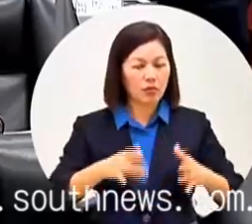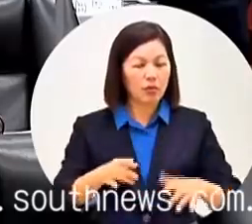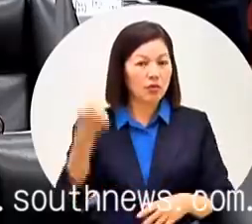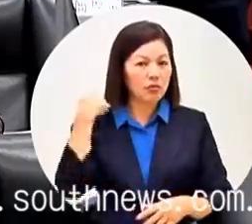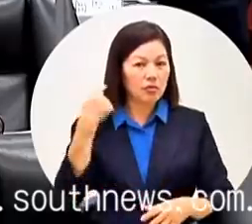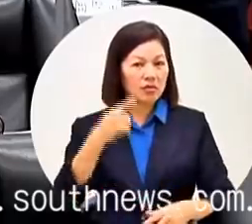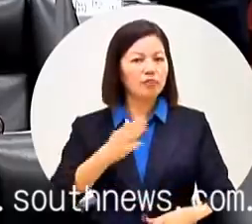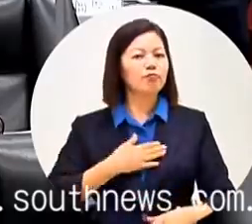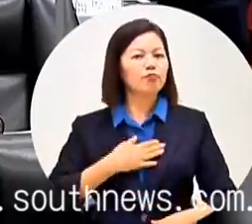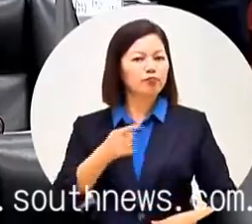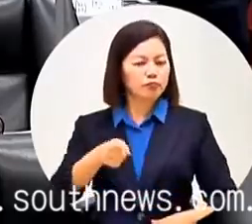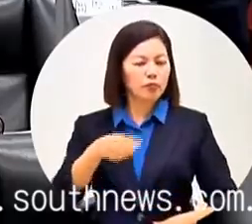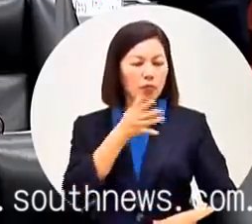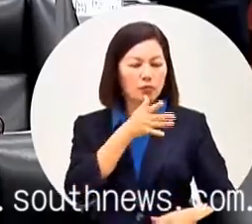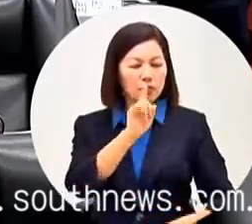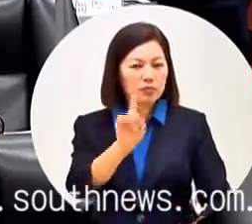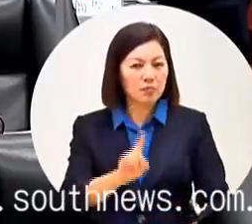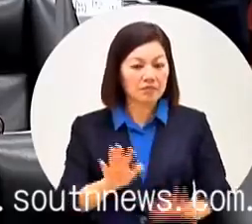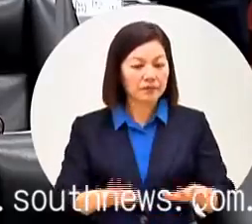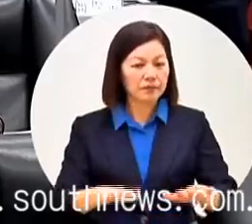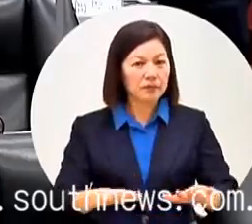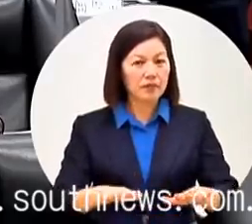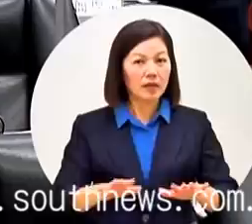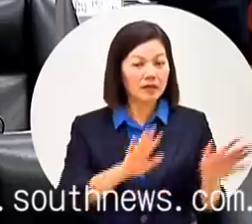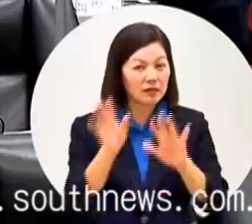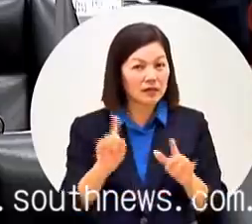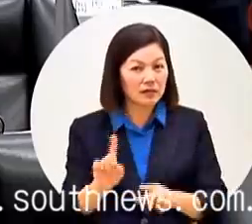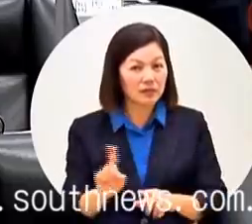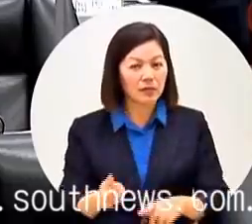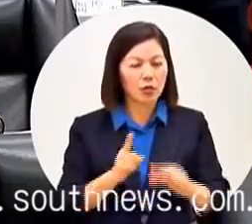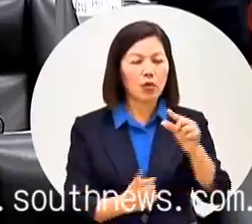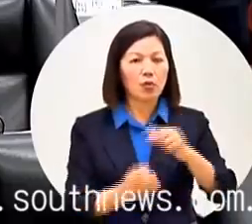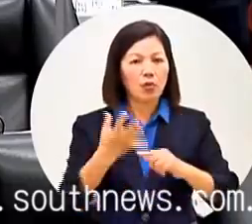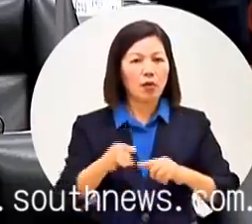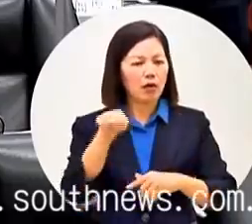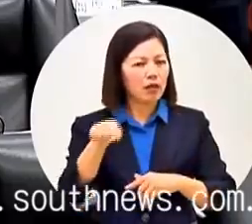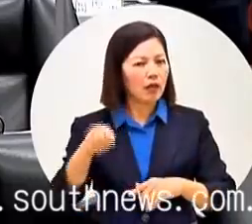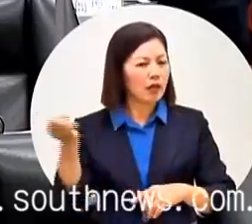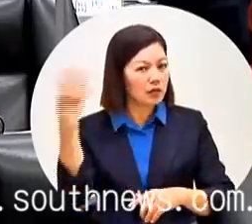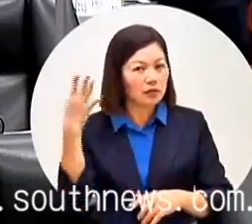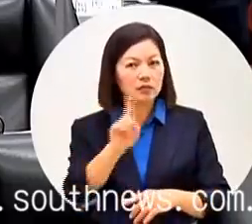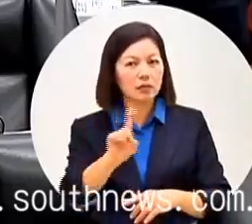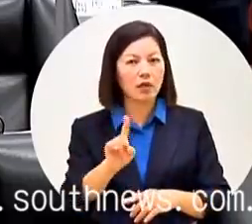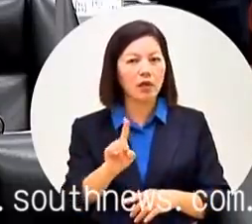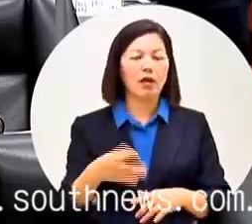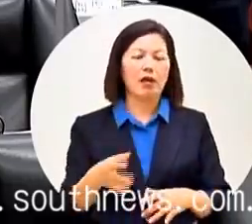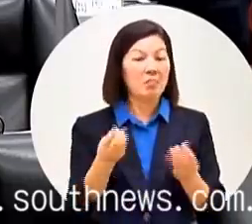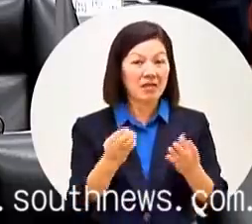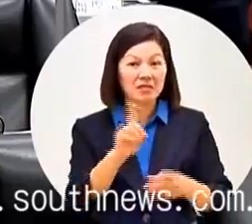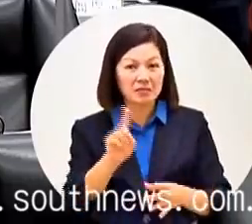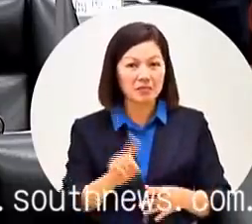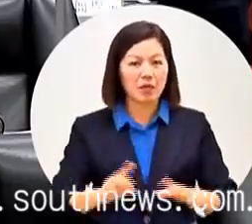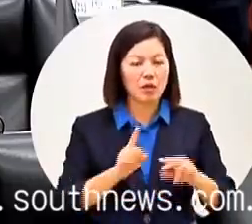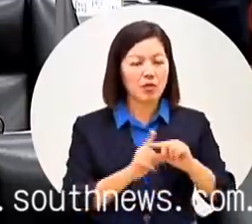民国是现在进行式。可是很遗憾的，中国那一边还是没有听到所谓的中华民国跟中华人民共和